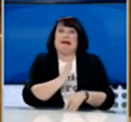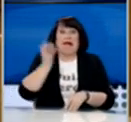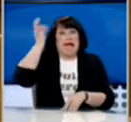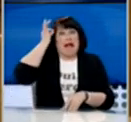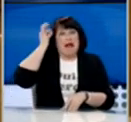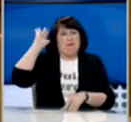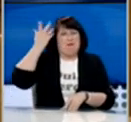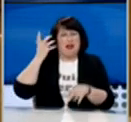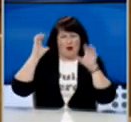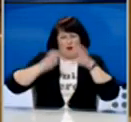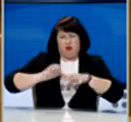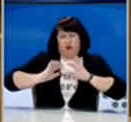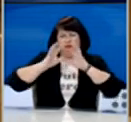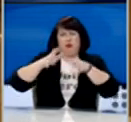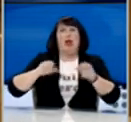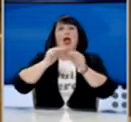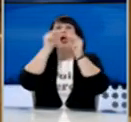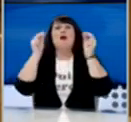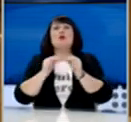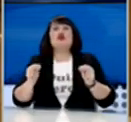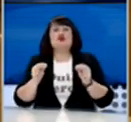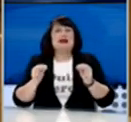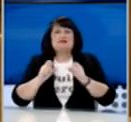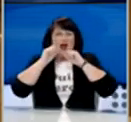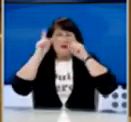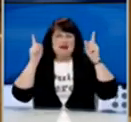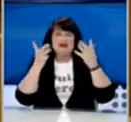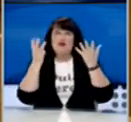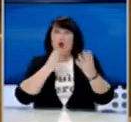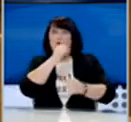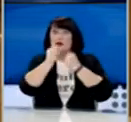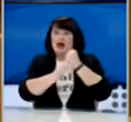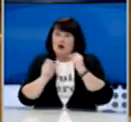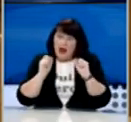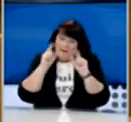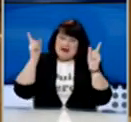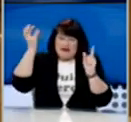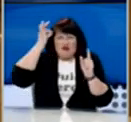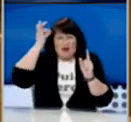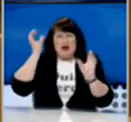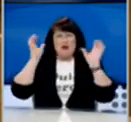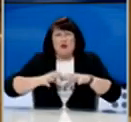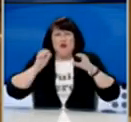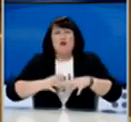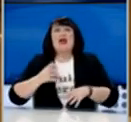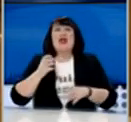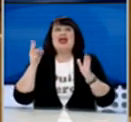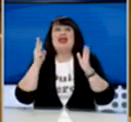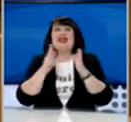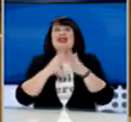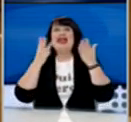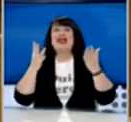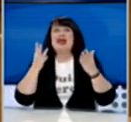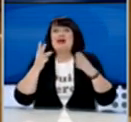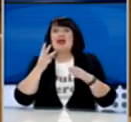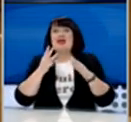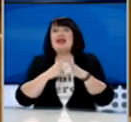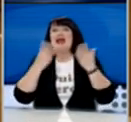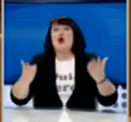παρελθόν προκάλεσαν τις χειρότερες πλημμύρες των 80 τελευταίων ετών με αποτέλεσμα να απολέσουν τη ζωή τους 18 τουλάχιστον